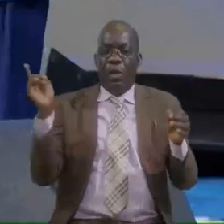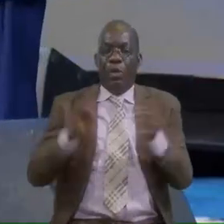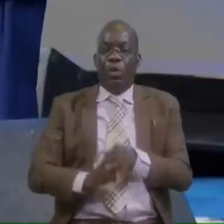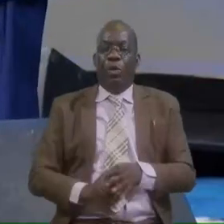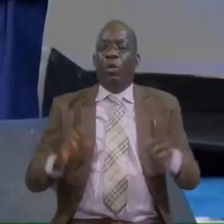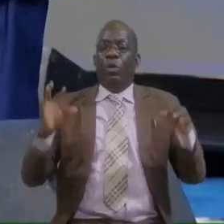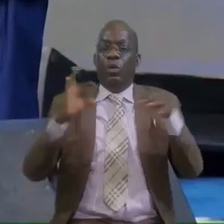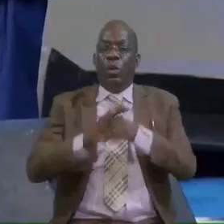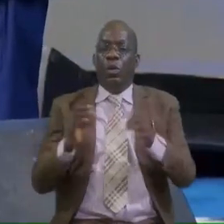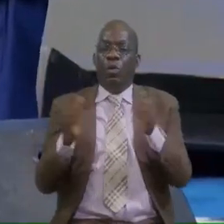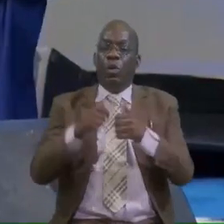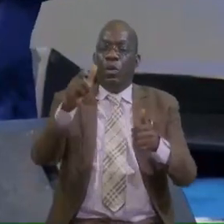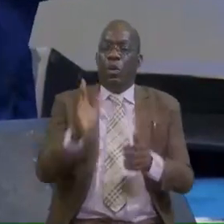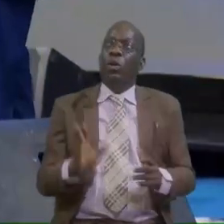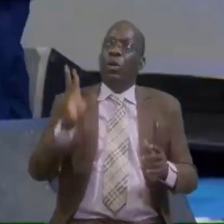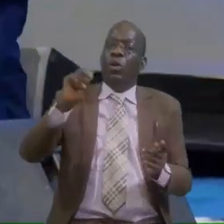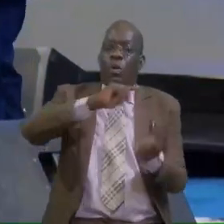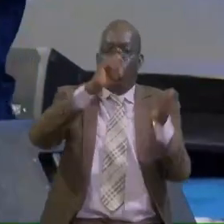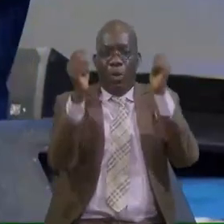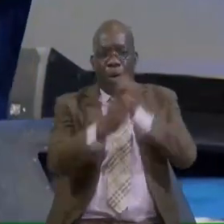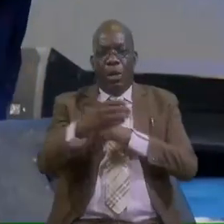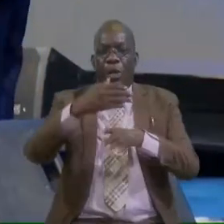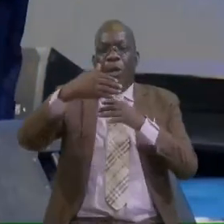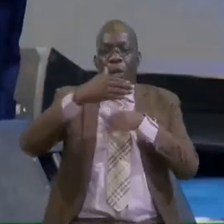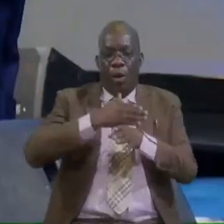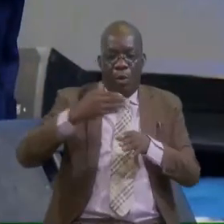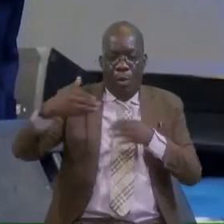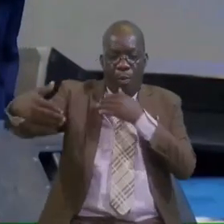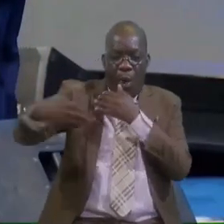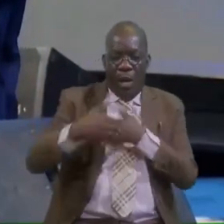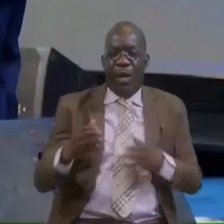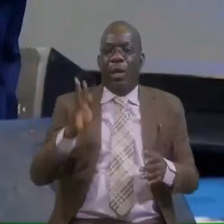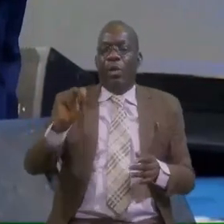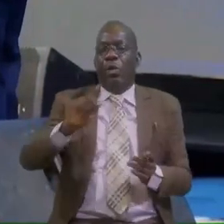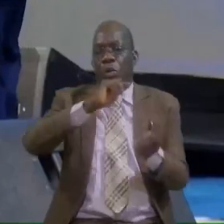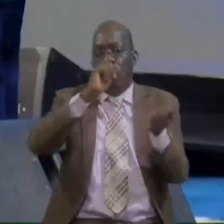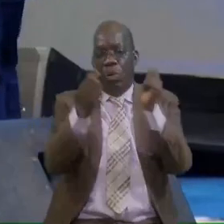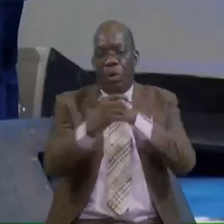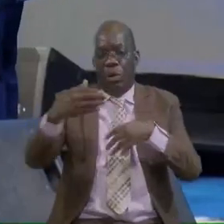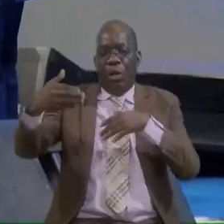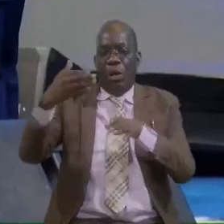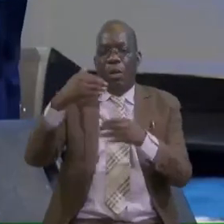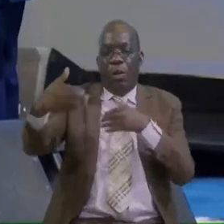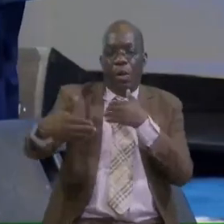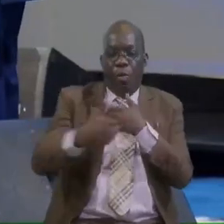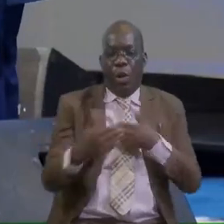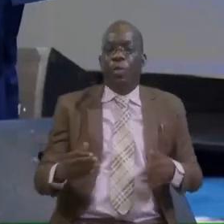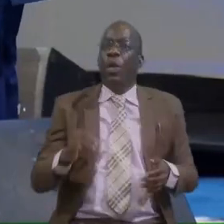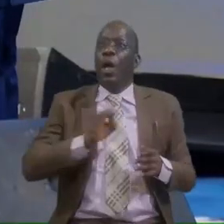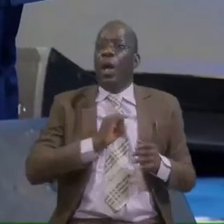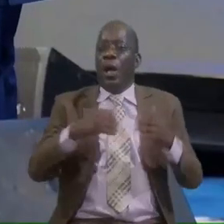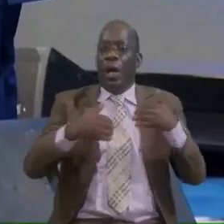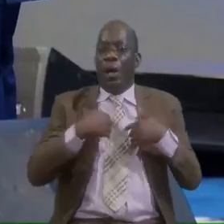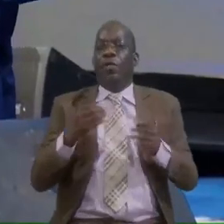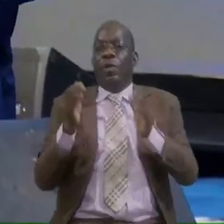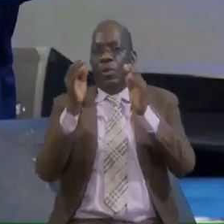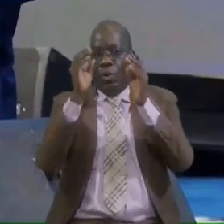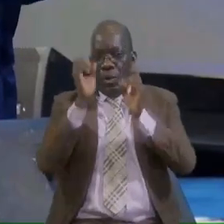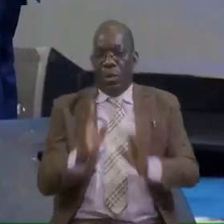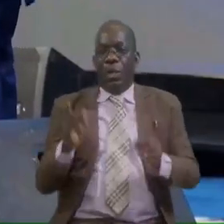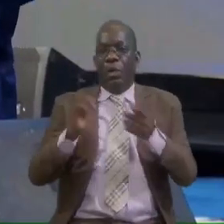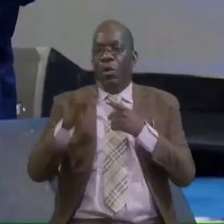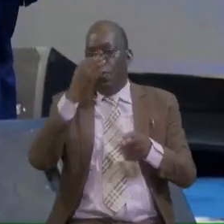Jésus-Christ. Point de retour, point de retour. J'ai décidé d'abandonner Satan. J'ai décidé